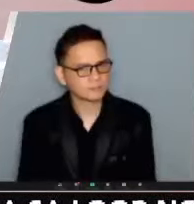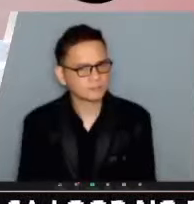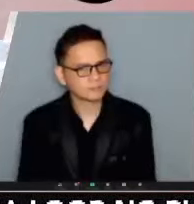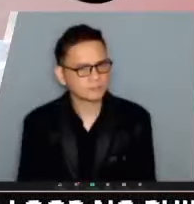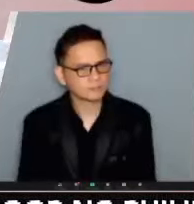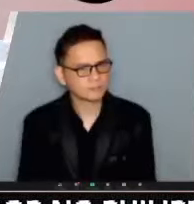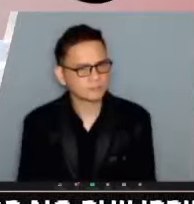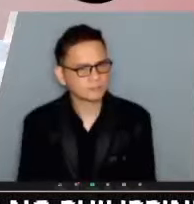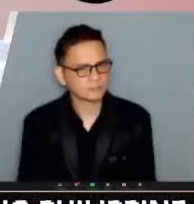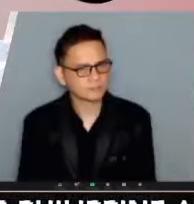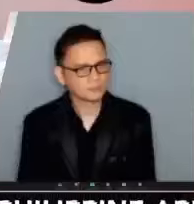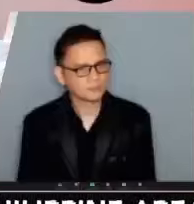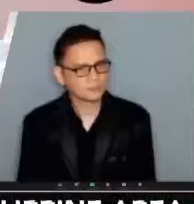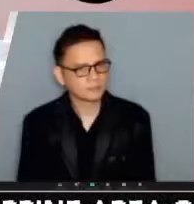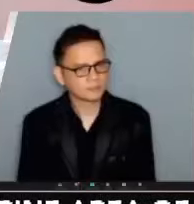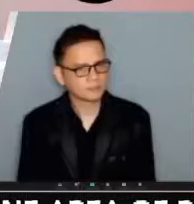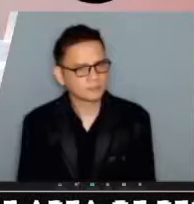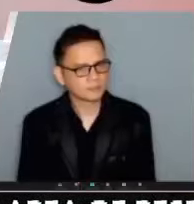kayo